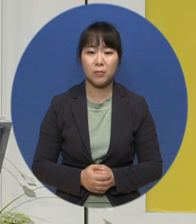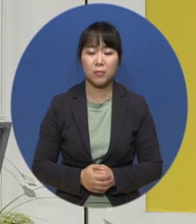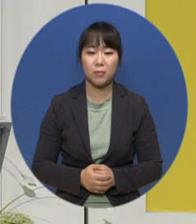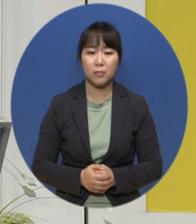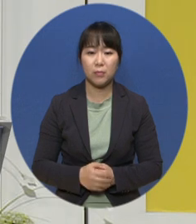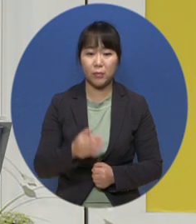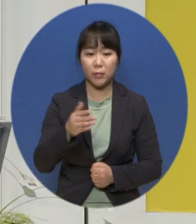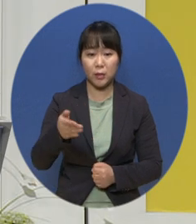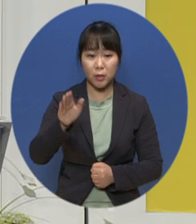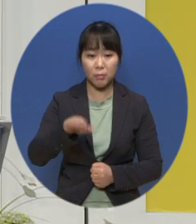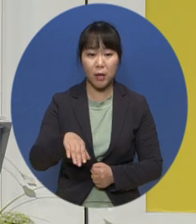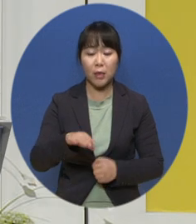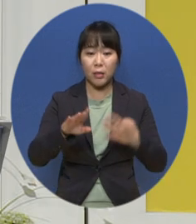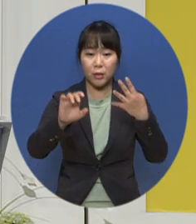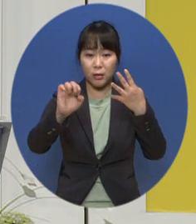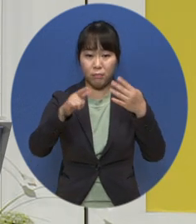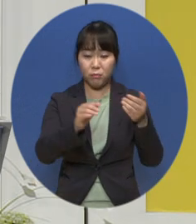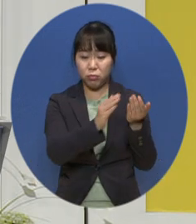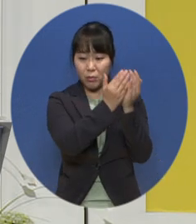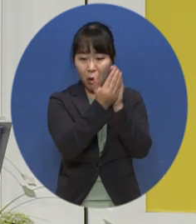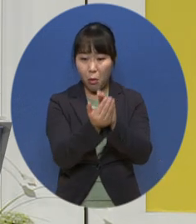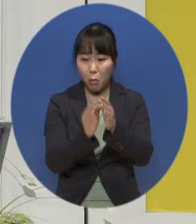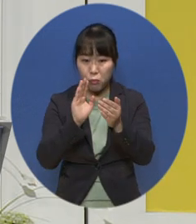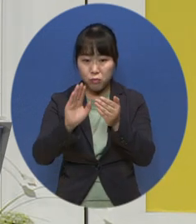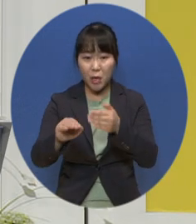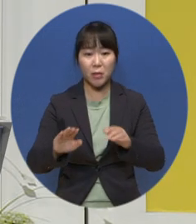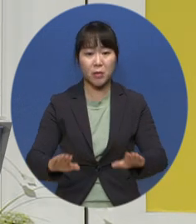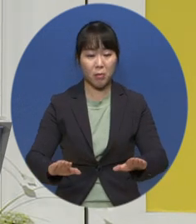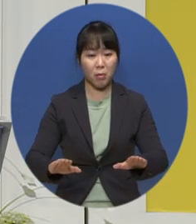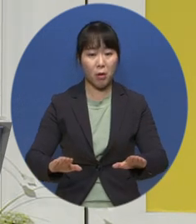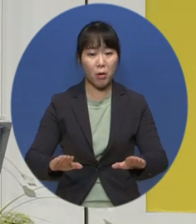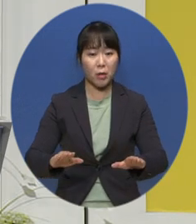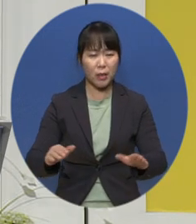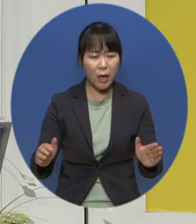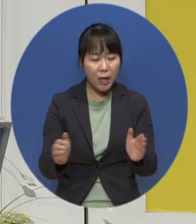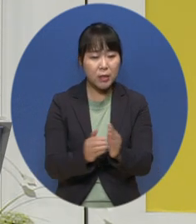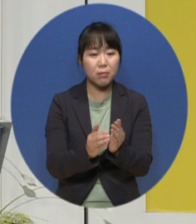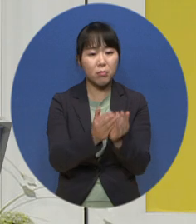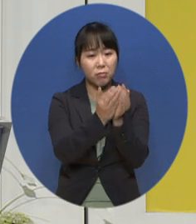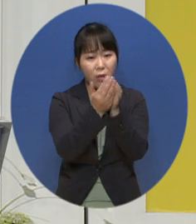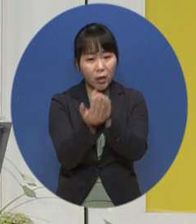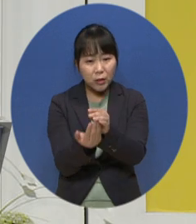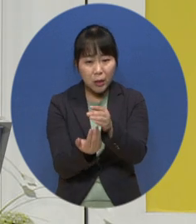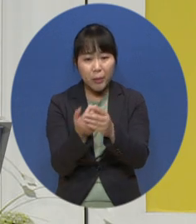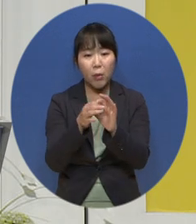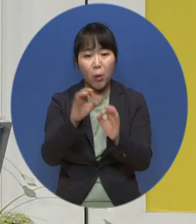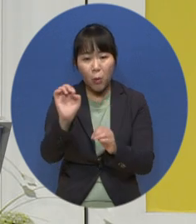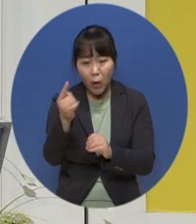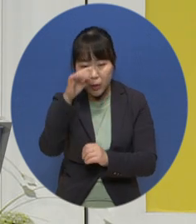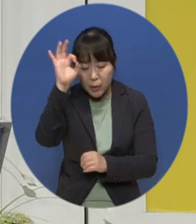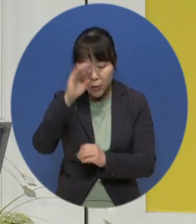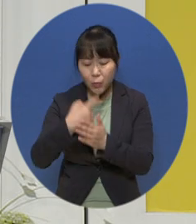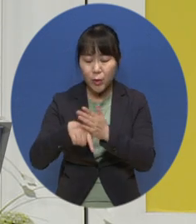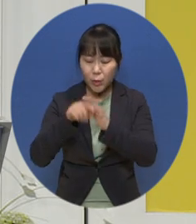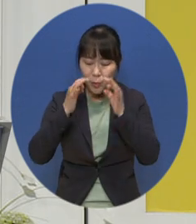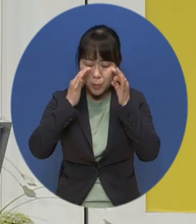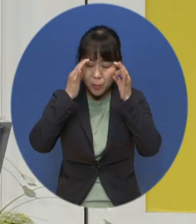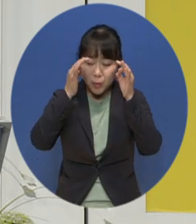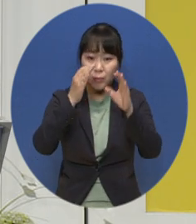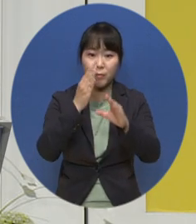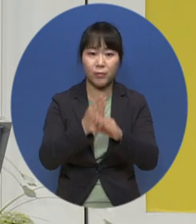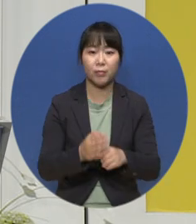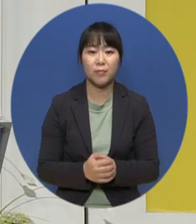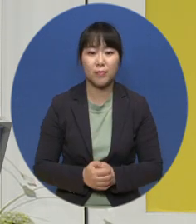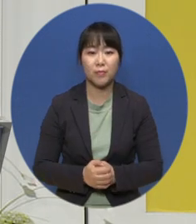세월과 되고 남 사건이 되고 난다면 참고를 할 거기도 3월 3월에 해서 원인을 찾으려고 노력을 하고 있습니다